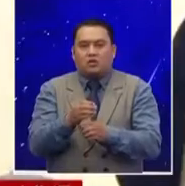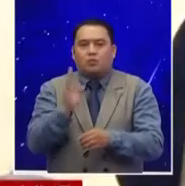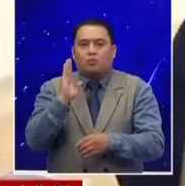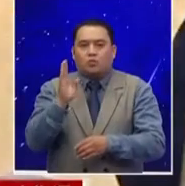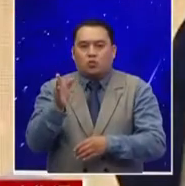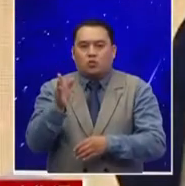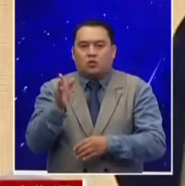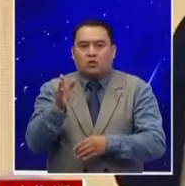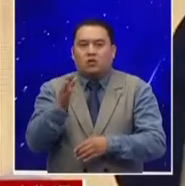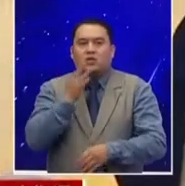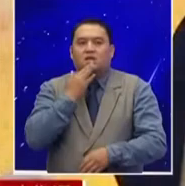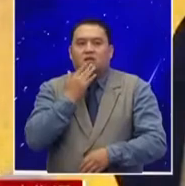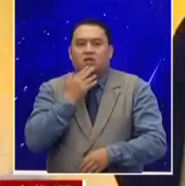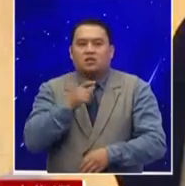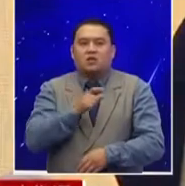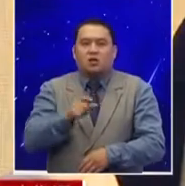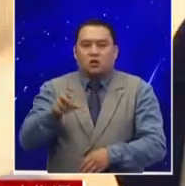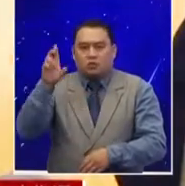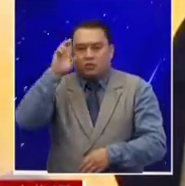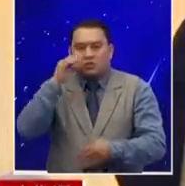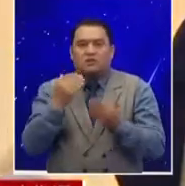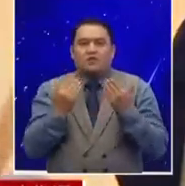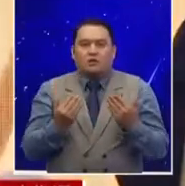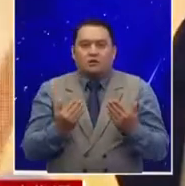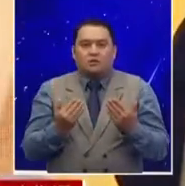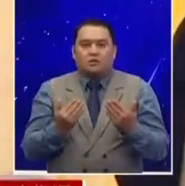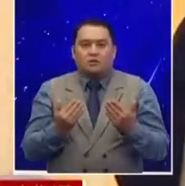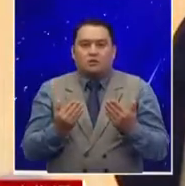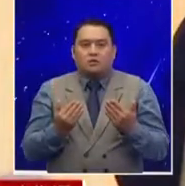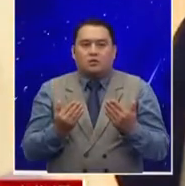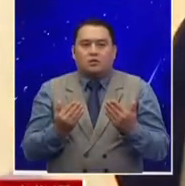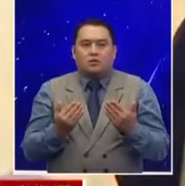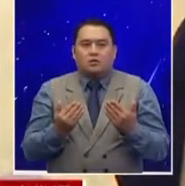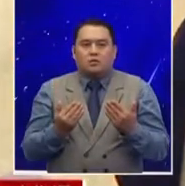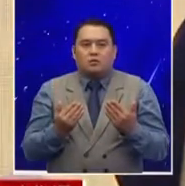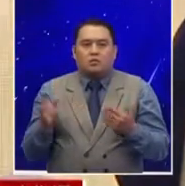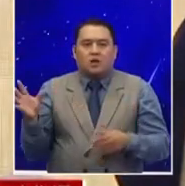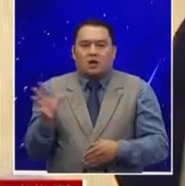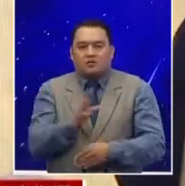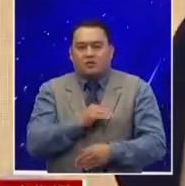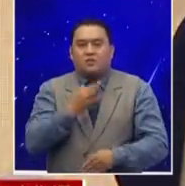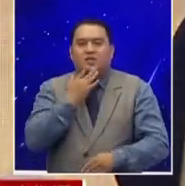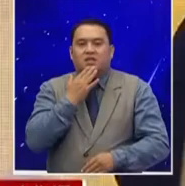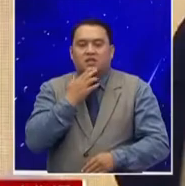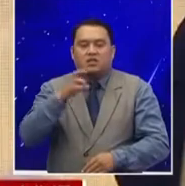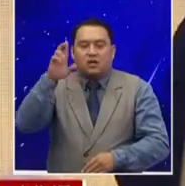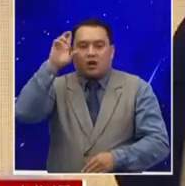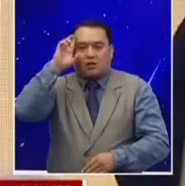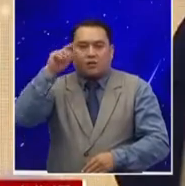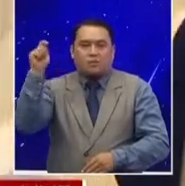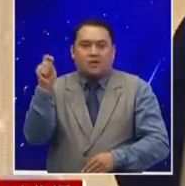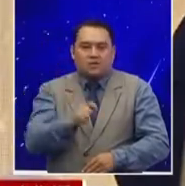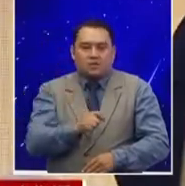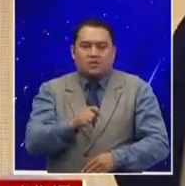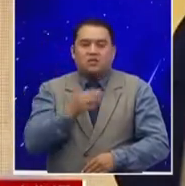что касается иностранных граждан, сейчас однозначная позиция: по всем иностранным гражданам, все